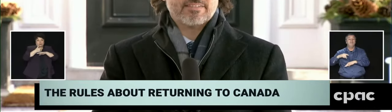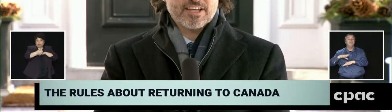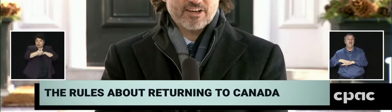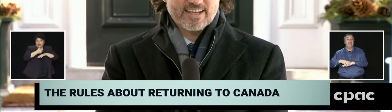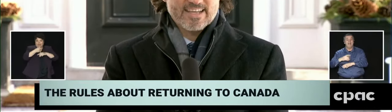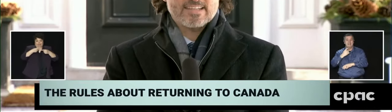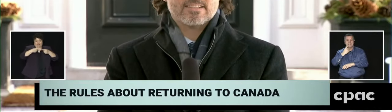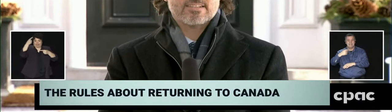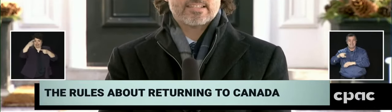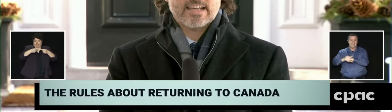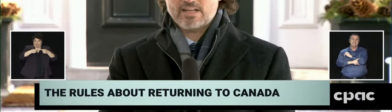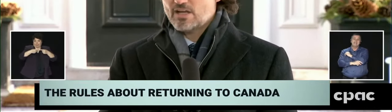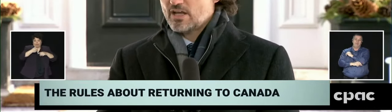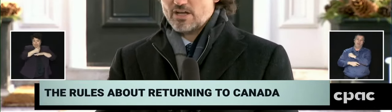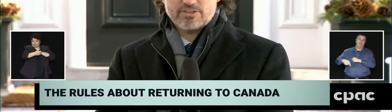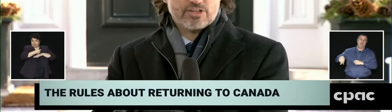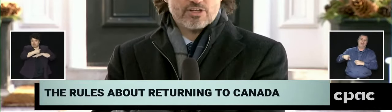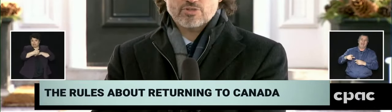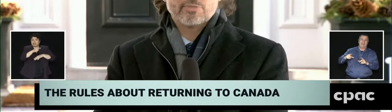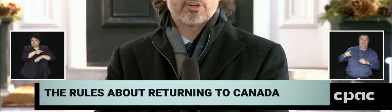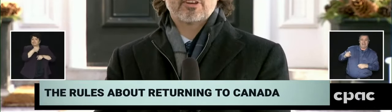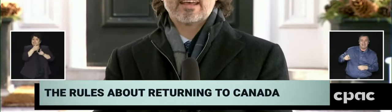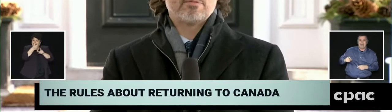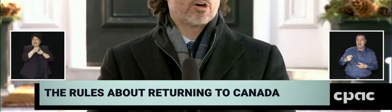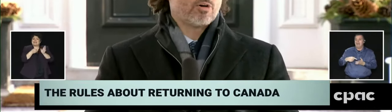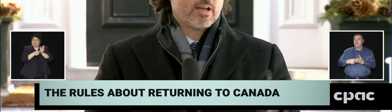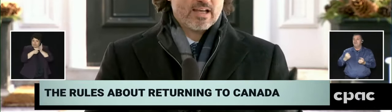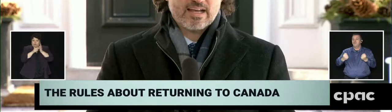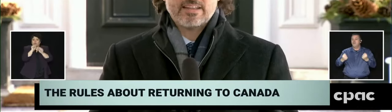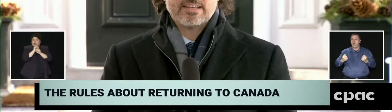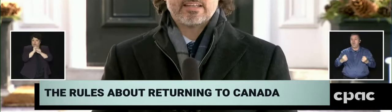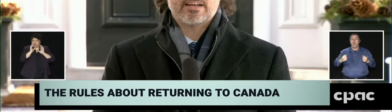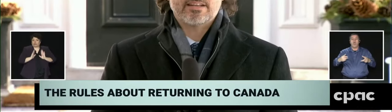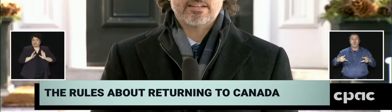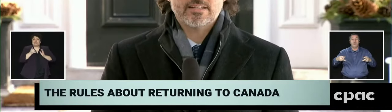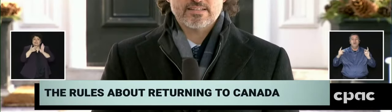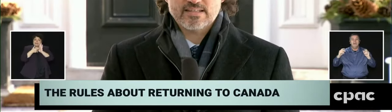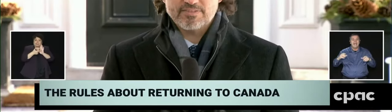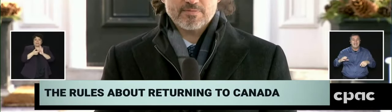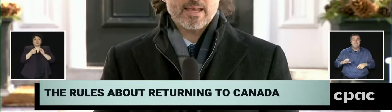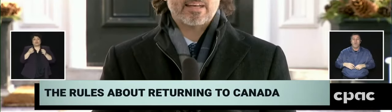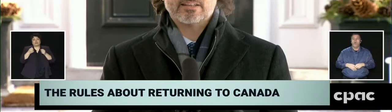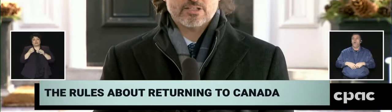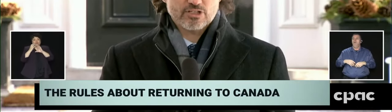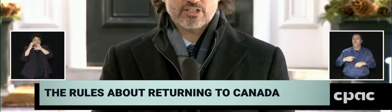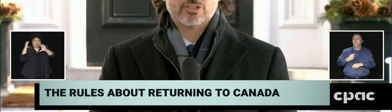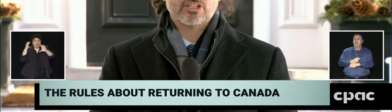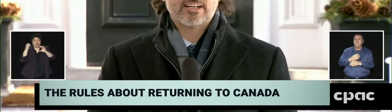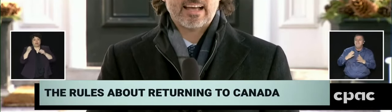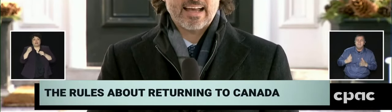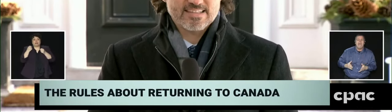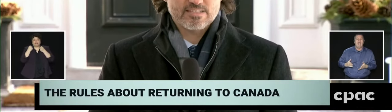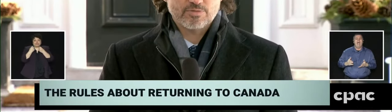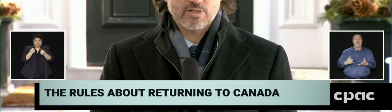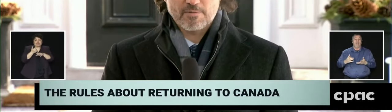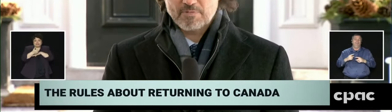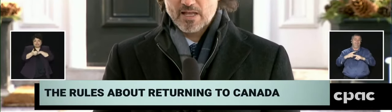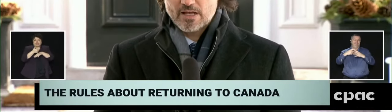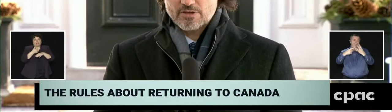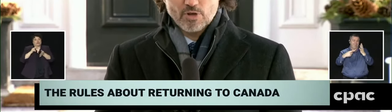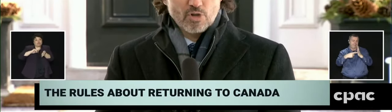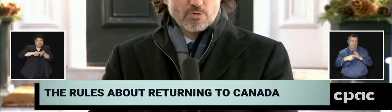des travailleurs essentiels, des chauffeurs de camions, des infirmières, des gens à ce